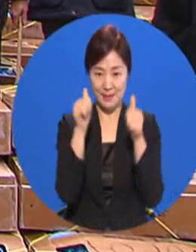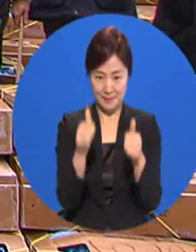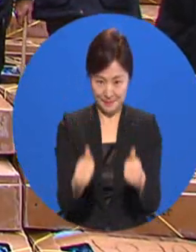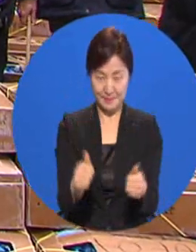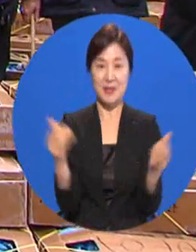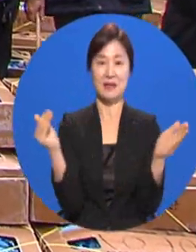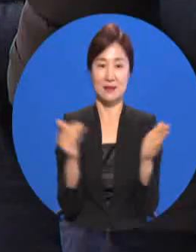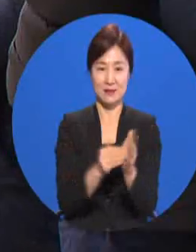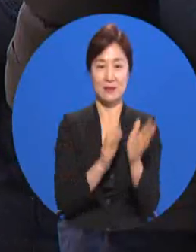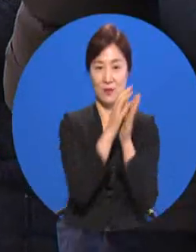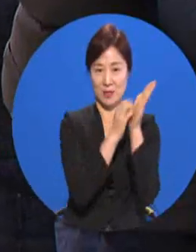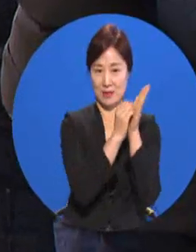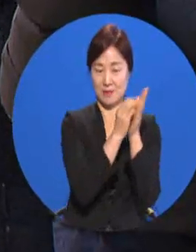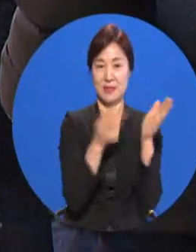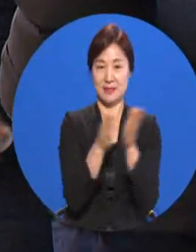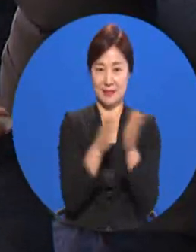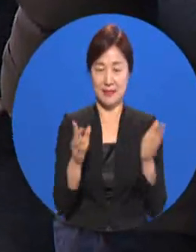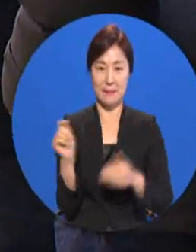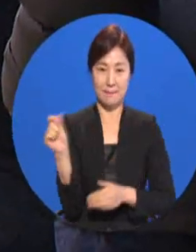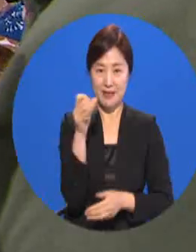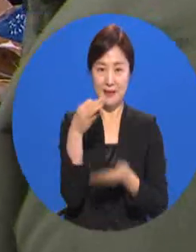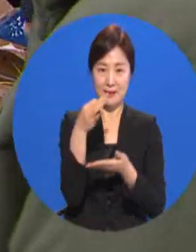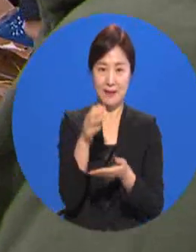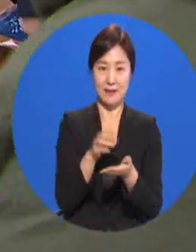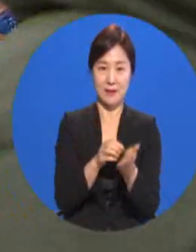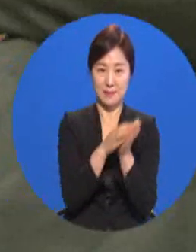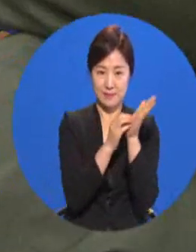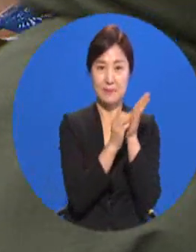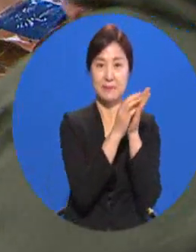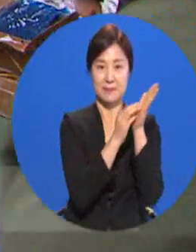정 회사가 빠르게 가격을 흥정하고